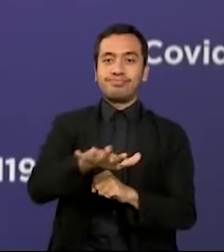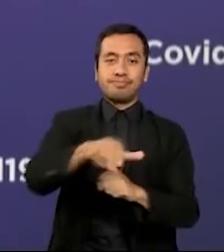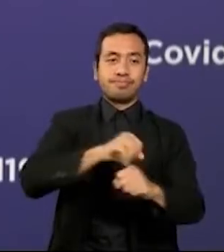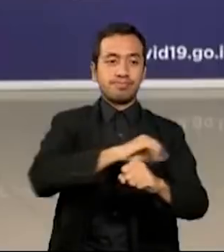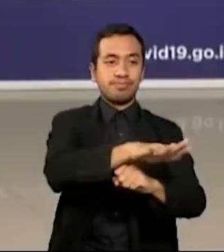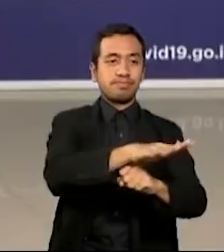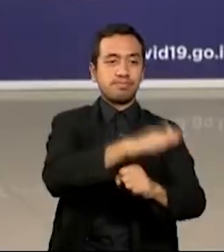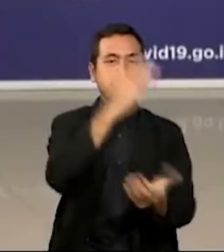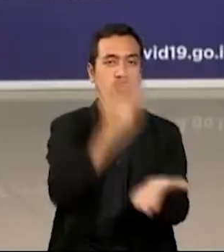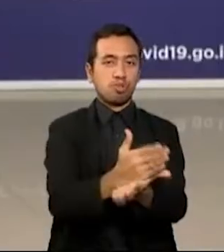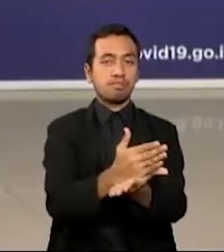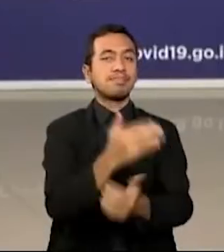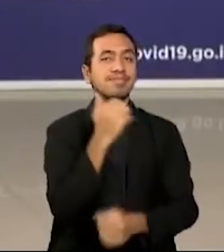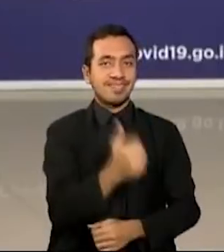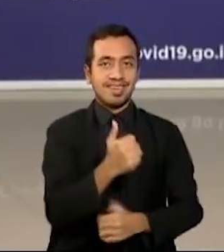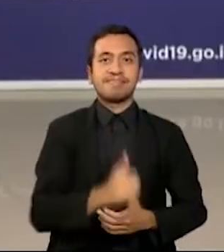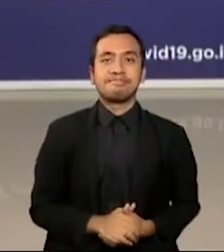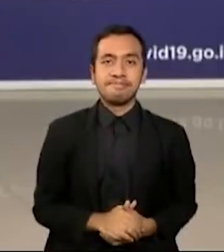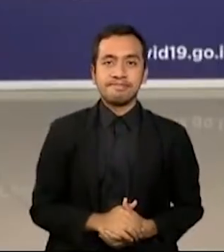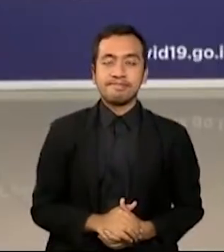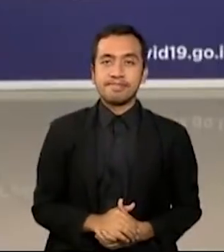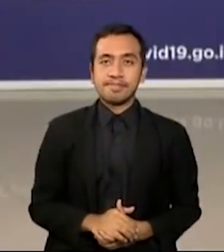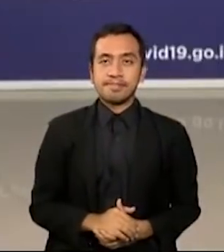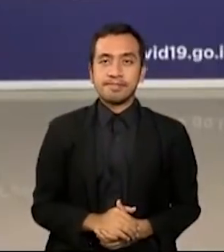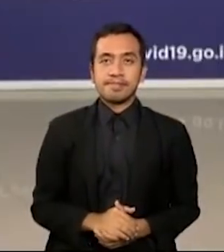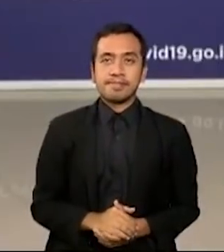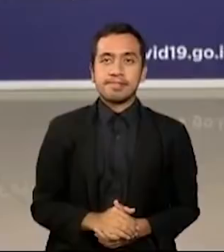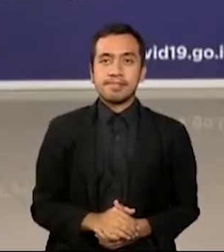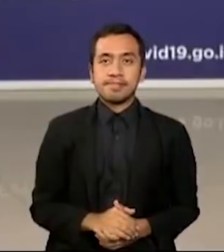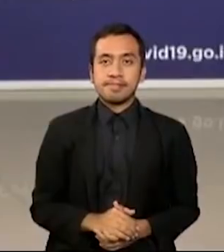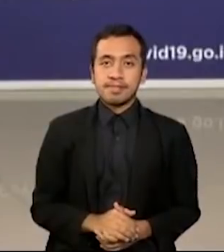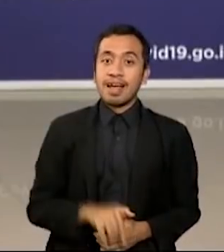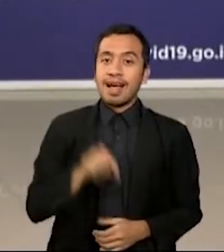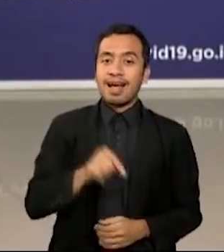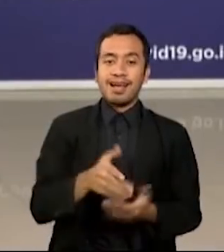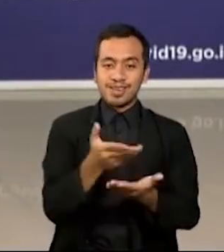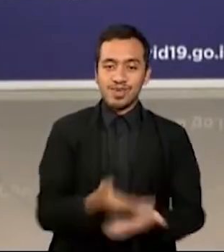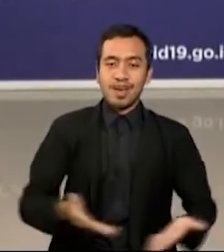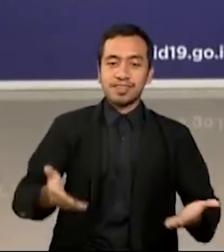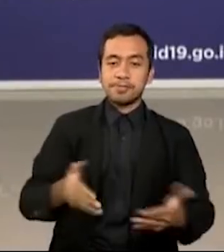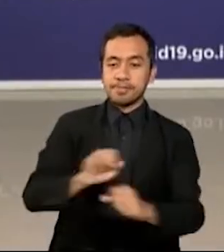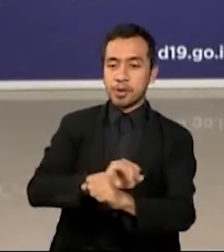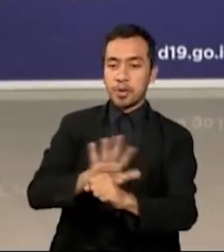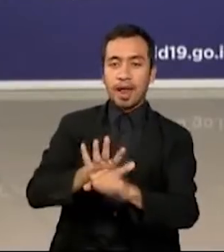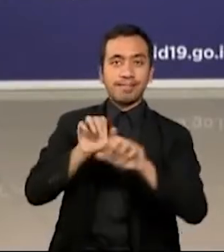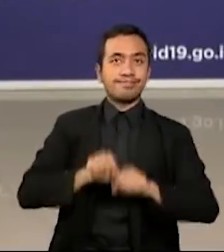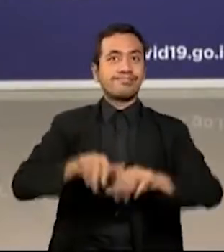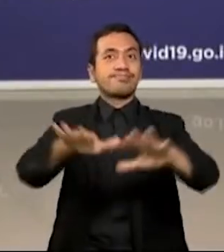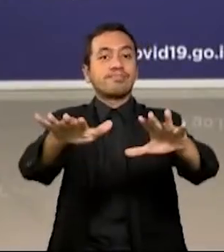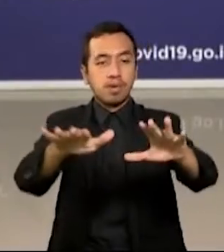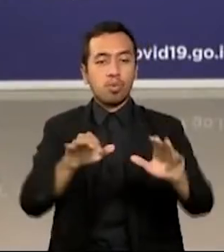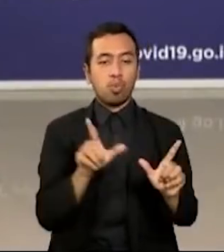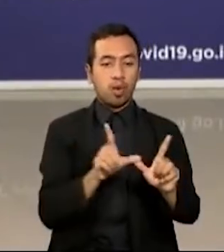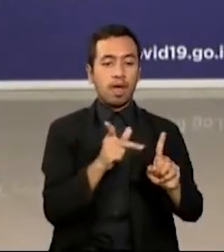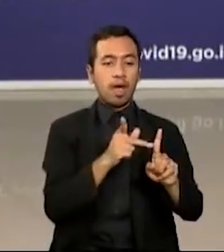ini. Saya ingatkan sekali lagi bahwa dalam konteks pandemi COVID-19, WHO menganjurkan bahwa